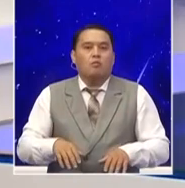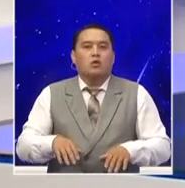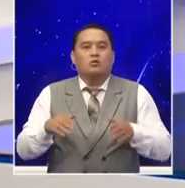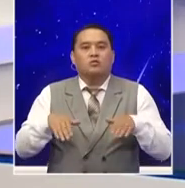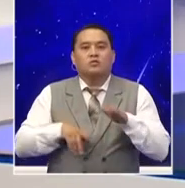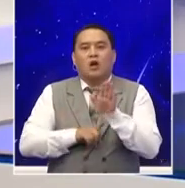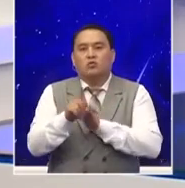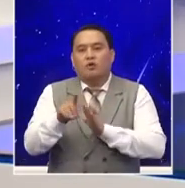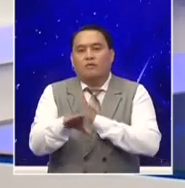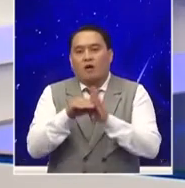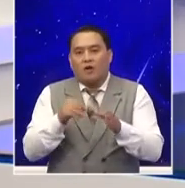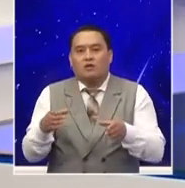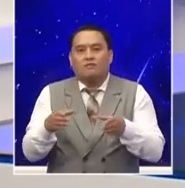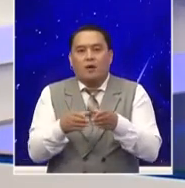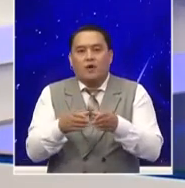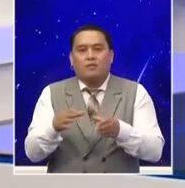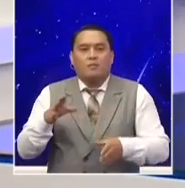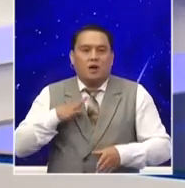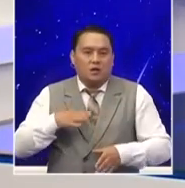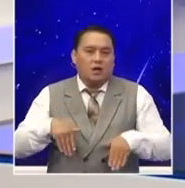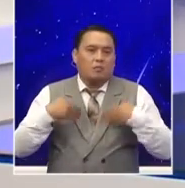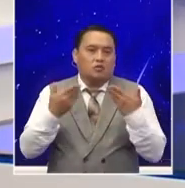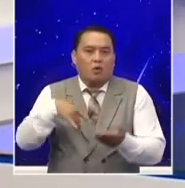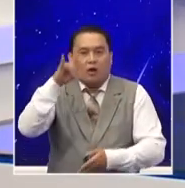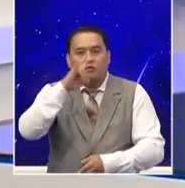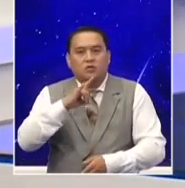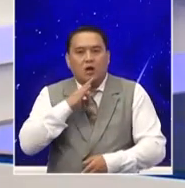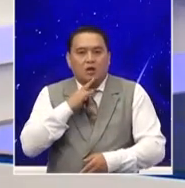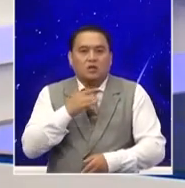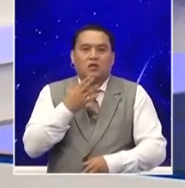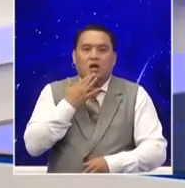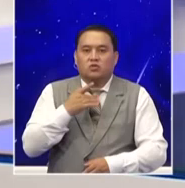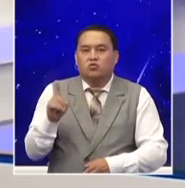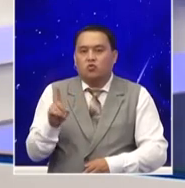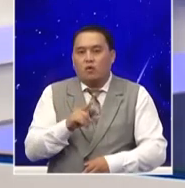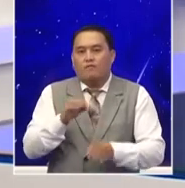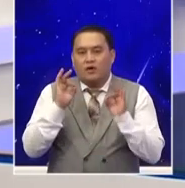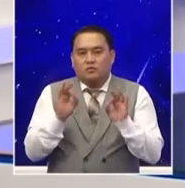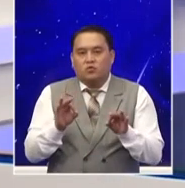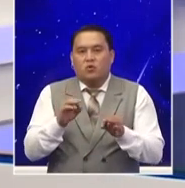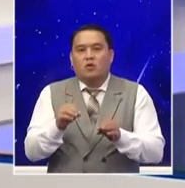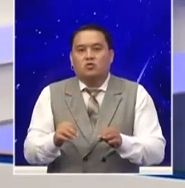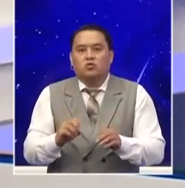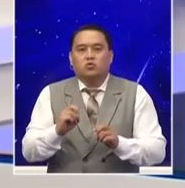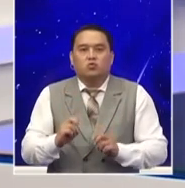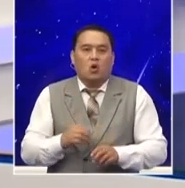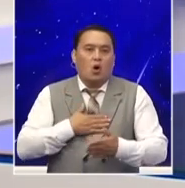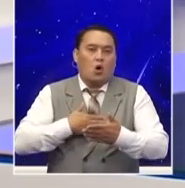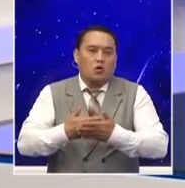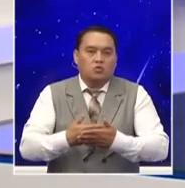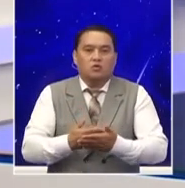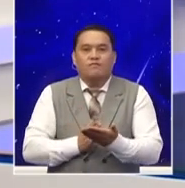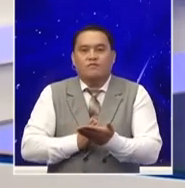случаю начала выборной кампании обратился к народу Казахстана. Лидер нации отметил, что это реальный социальный лифт для граждан с активной